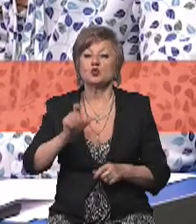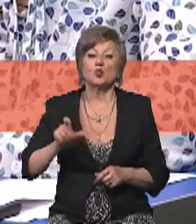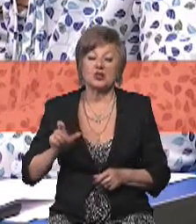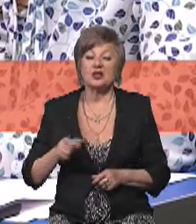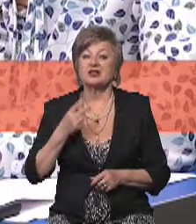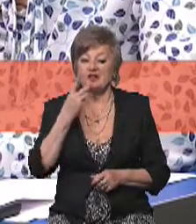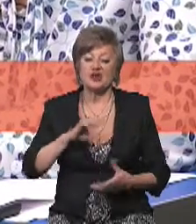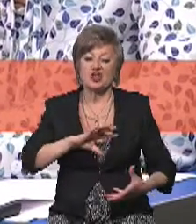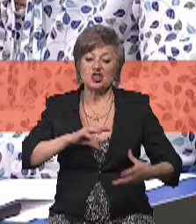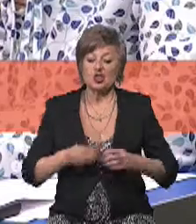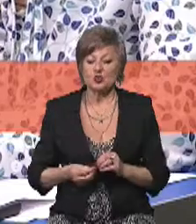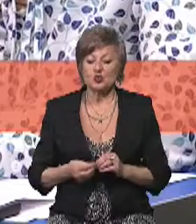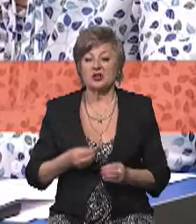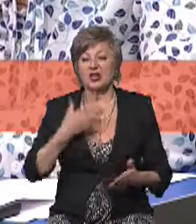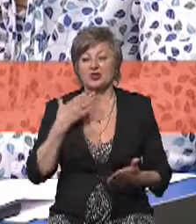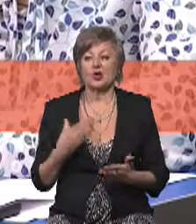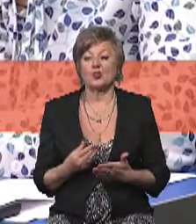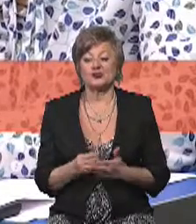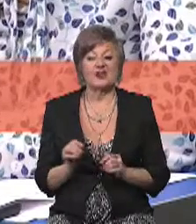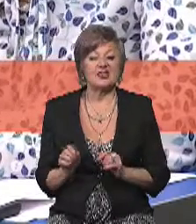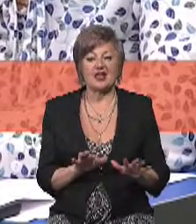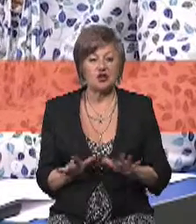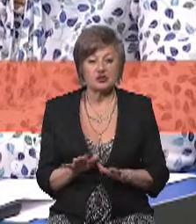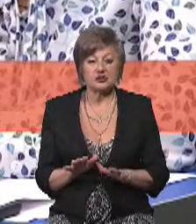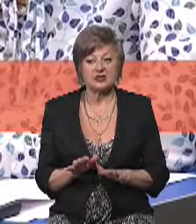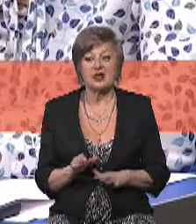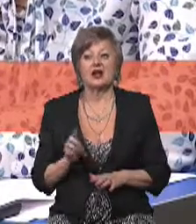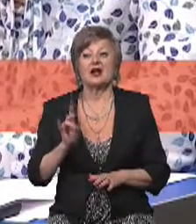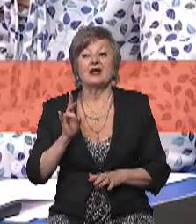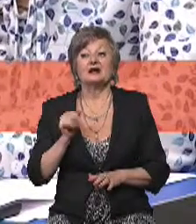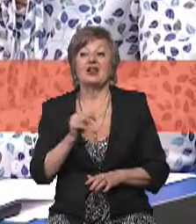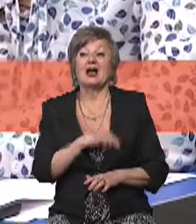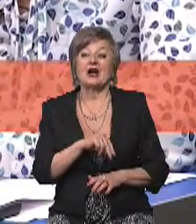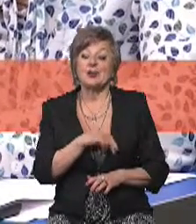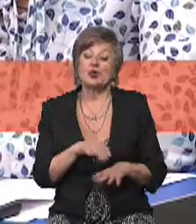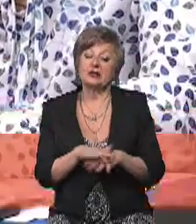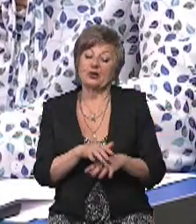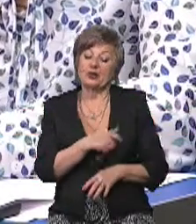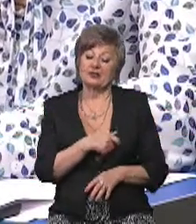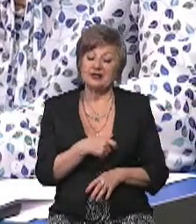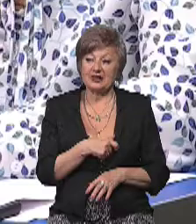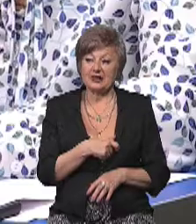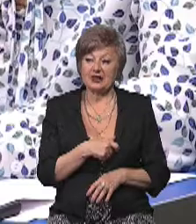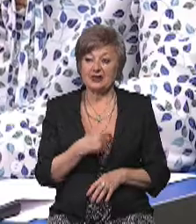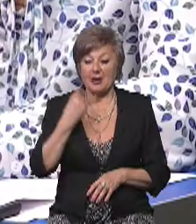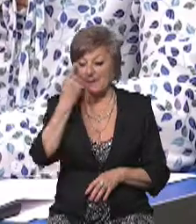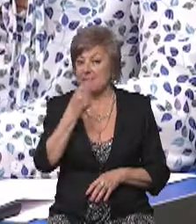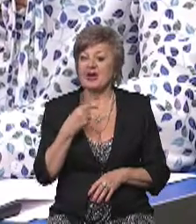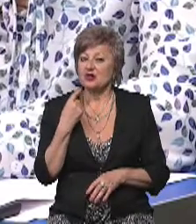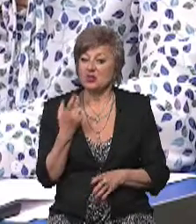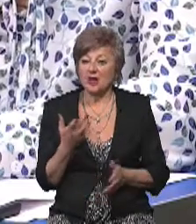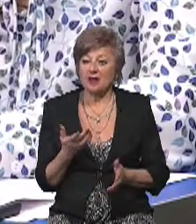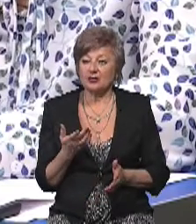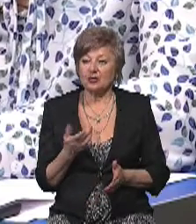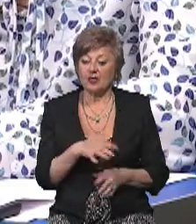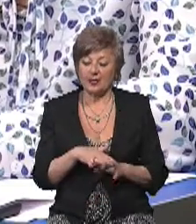відчувають результат від своєї діяльності. У роботі народного депутата, персонально народного